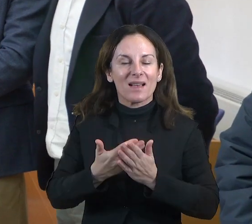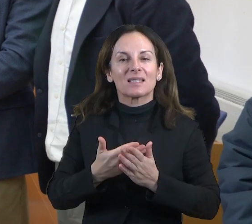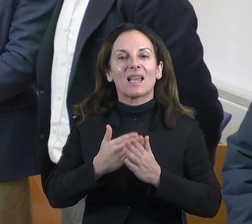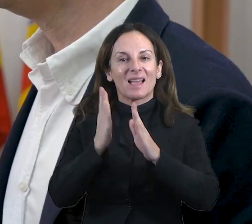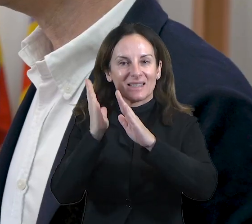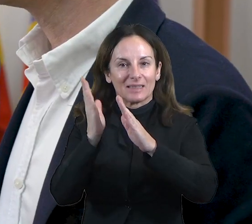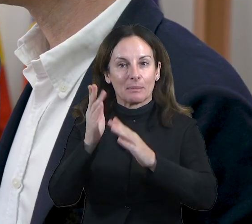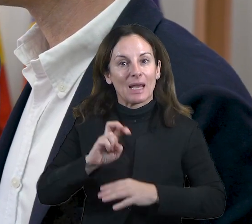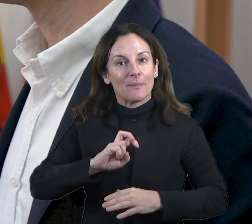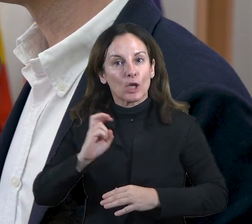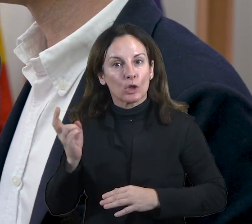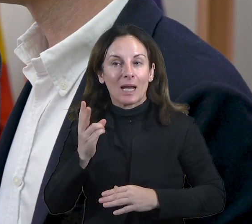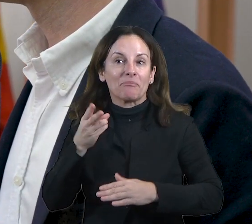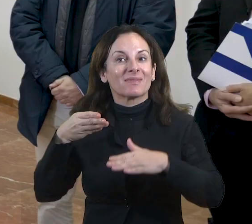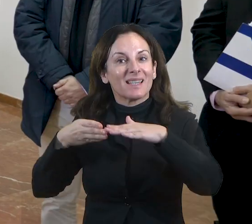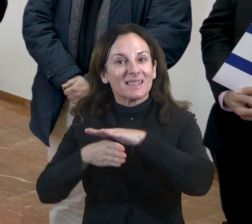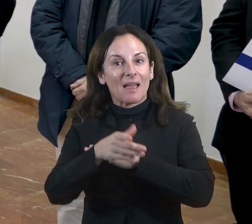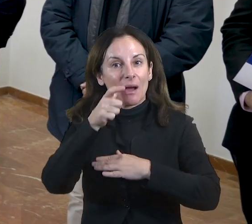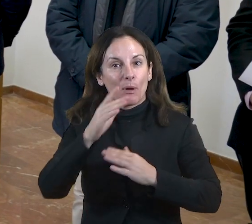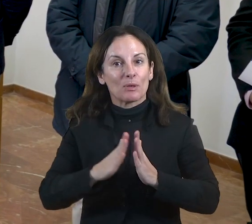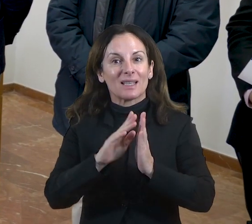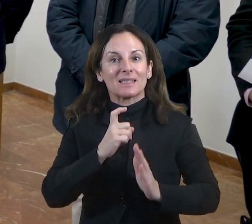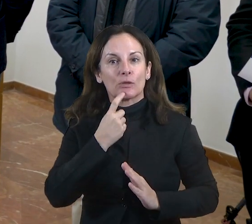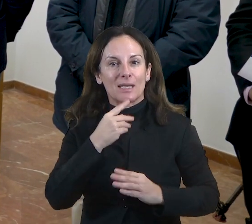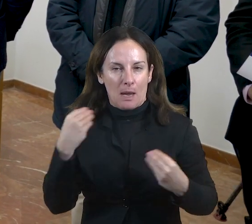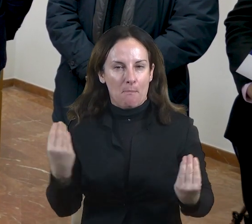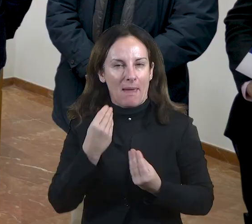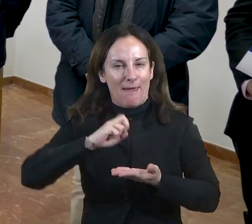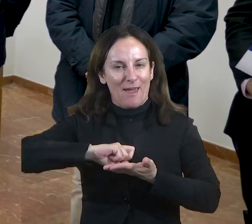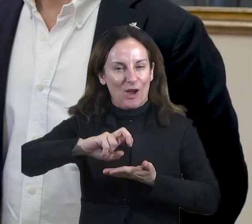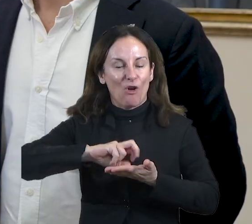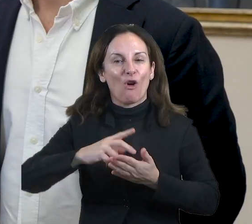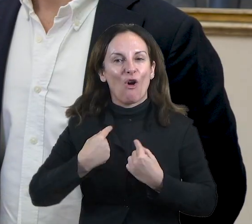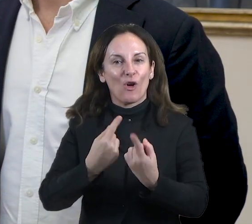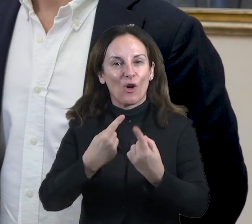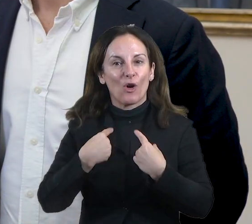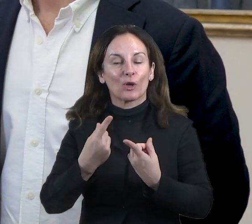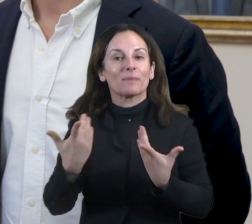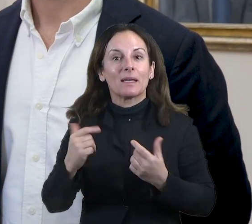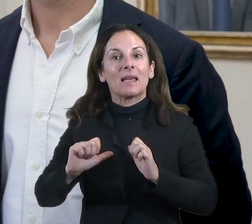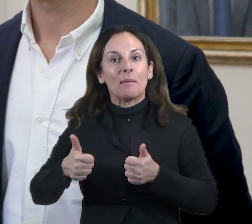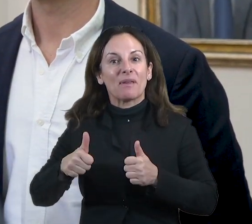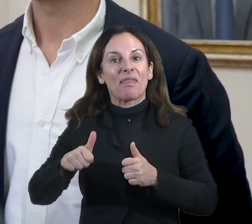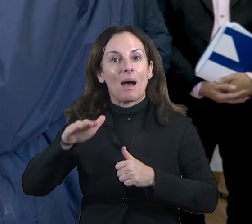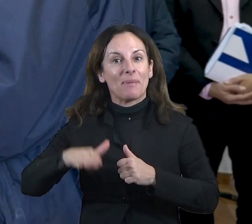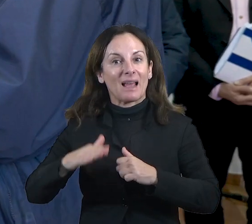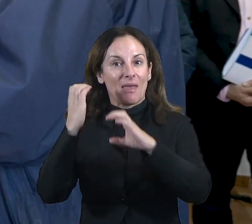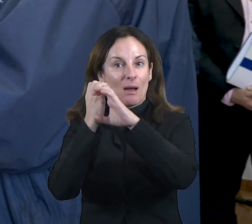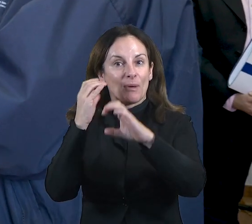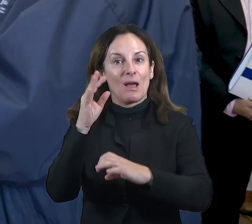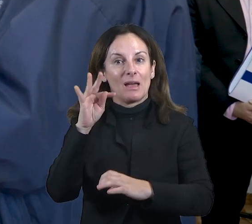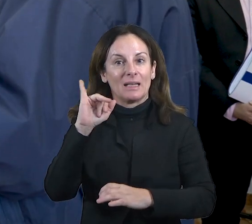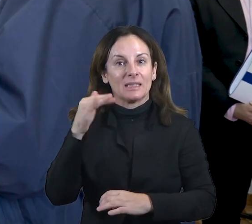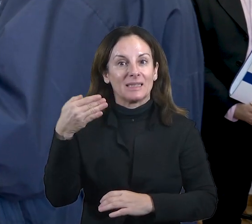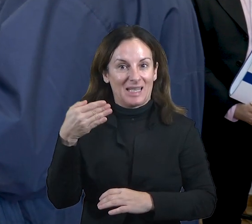que millora l'entrada a Sant Eugeni, que connecta des d'allà on hi ha separada del transport públic, d'estip, en